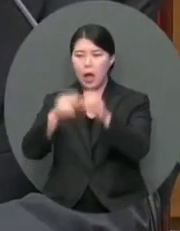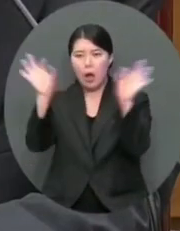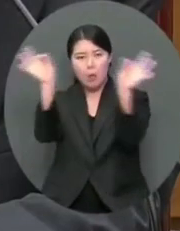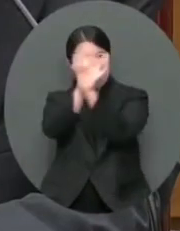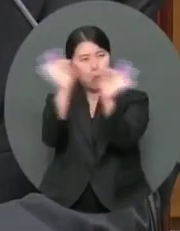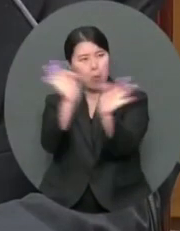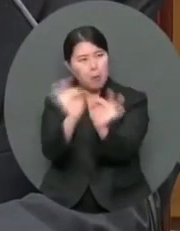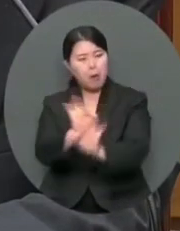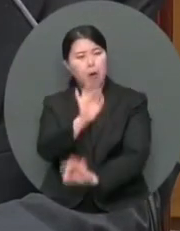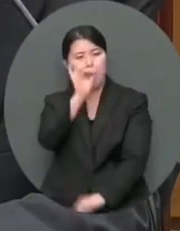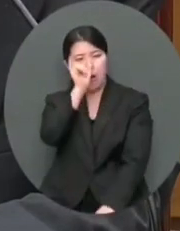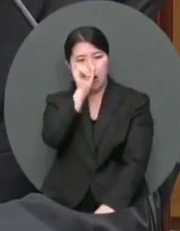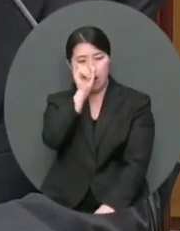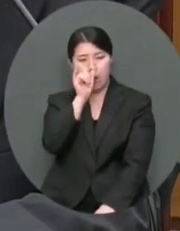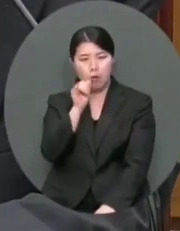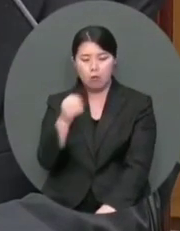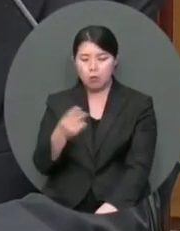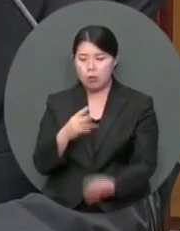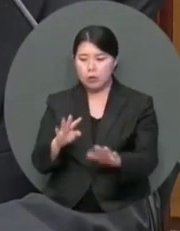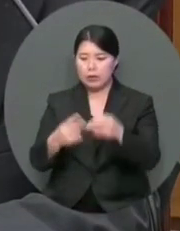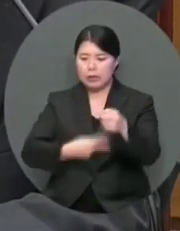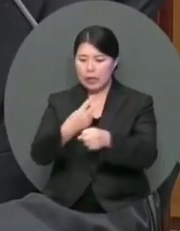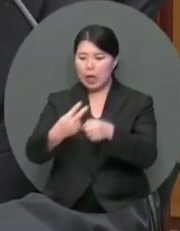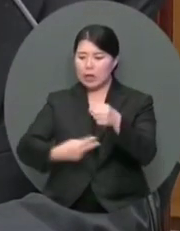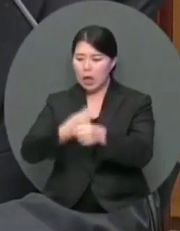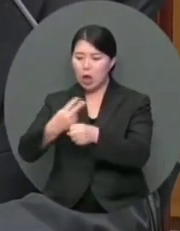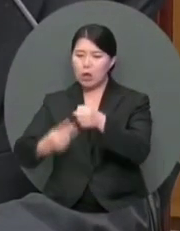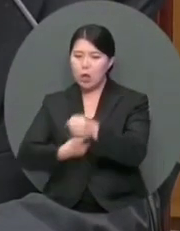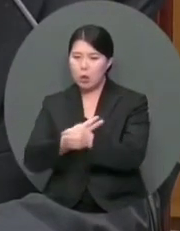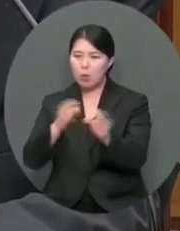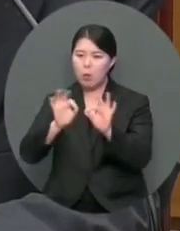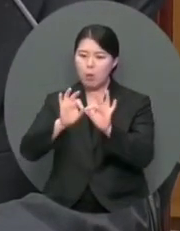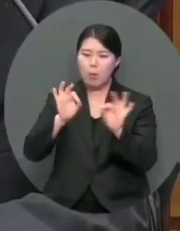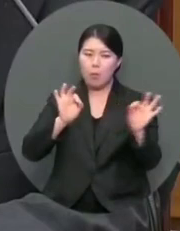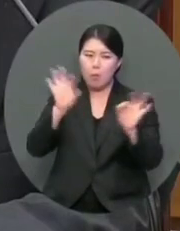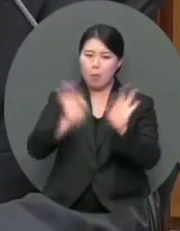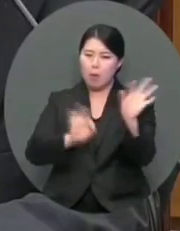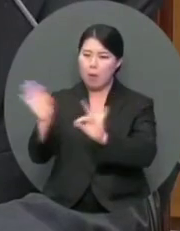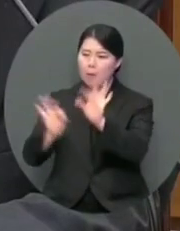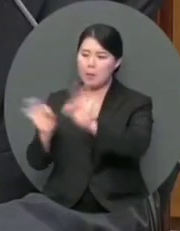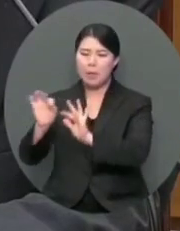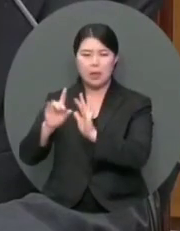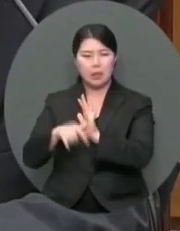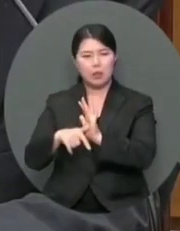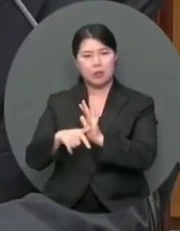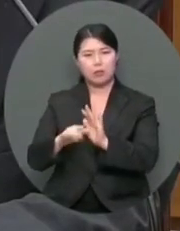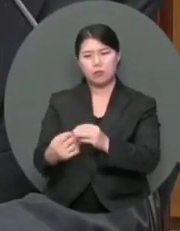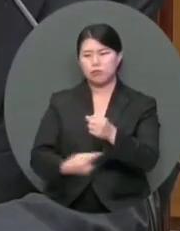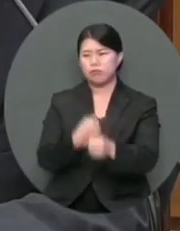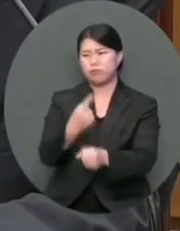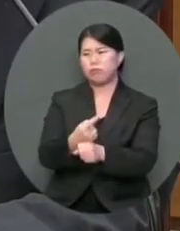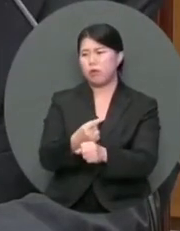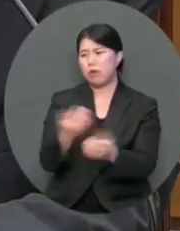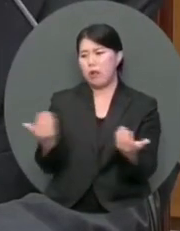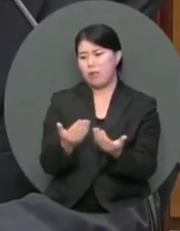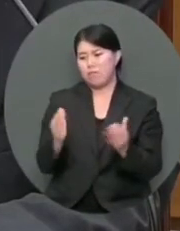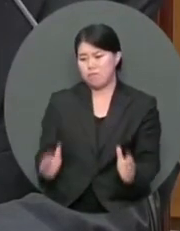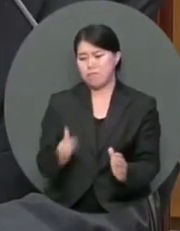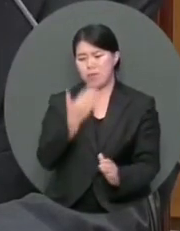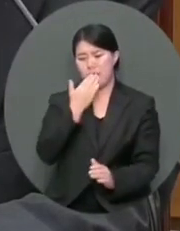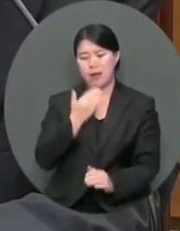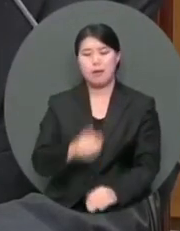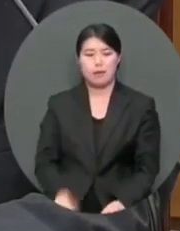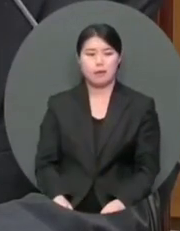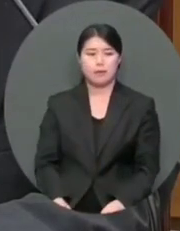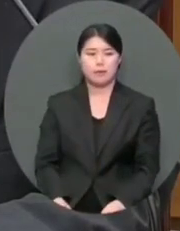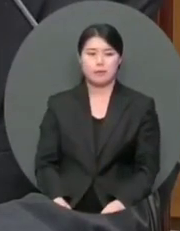그런데 2년 주기 전보 인사면 유통기한 1년이라고 저는 보거든요. 그러니까